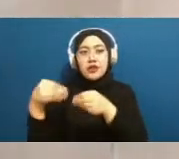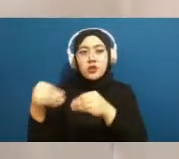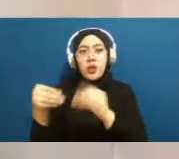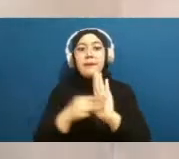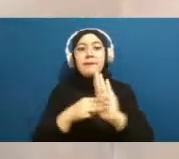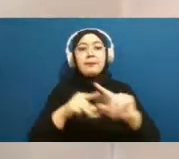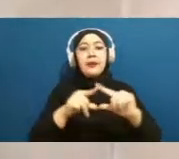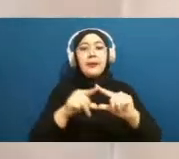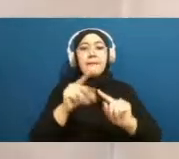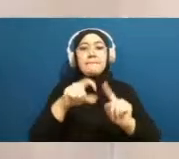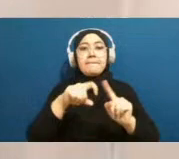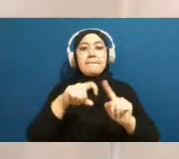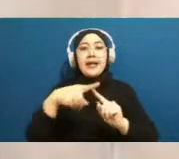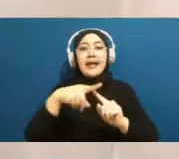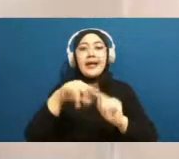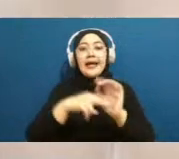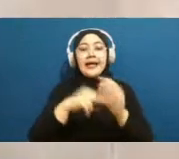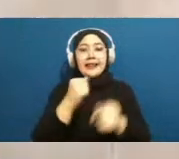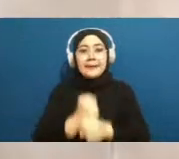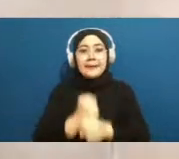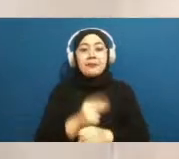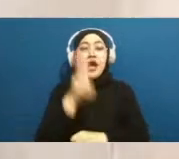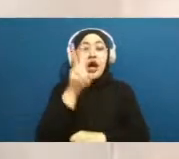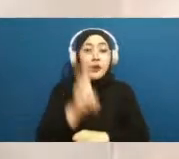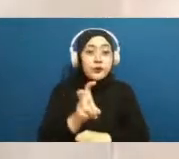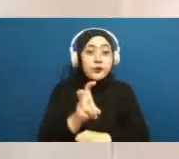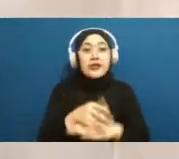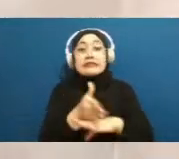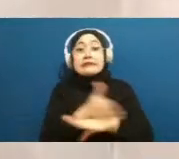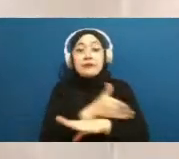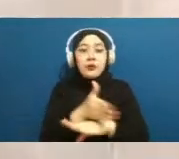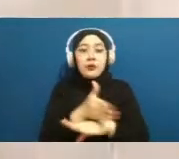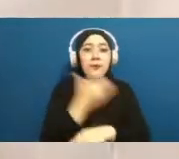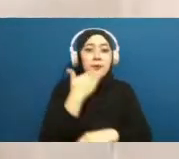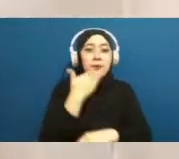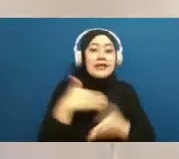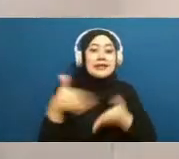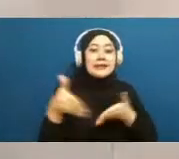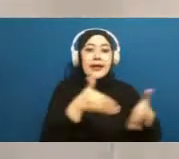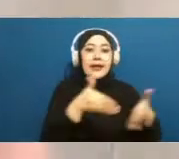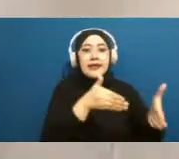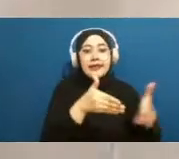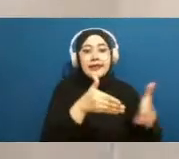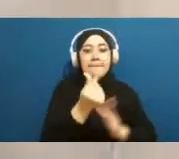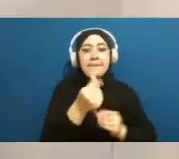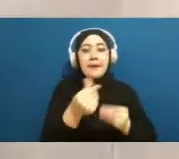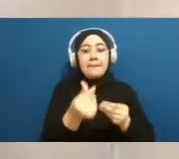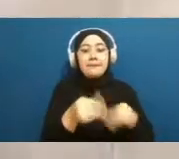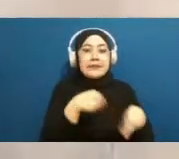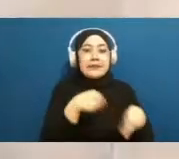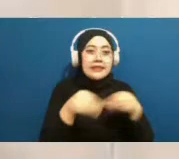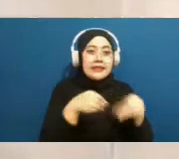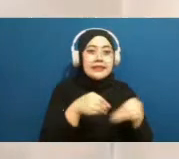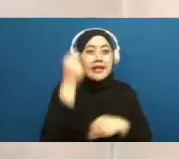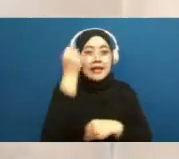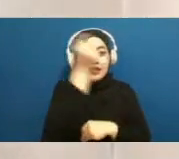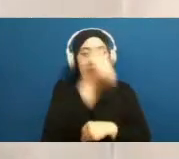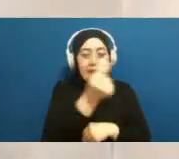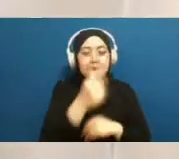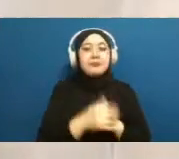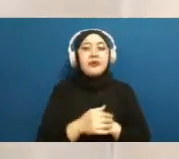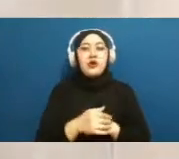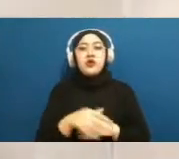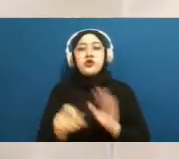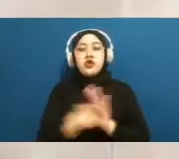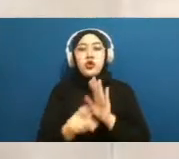projection ataupun business plan di awal itu jadi penting banget untuk kita bisa melangkah maju dan kita bisa bijaksana mengalokasikan dana-dana yang kita punya gitu ya. Misalnya